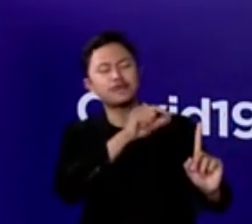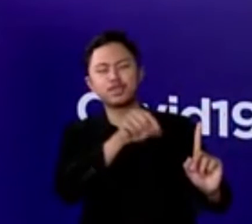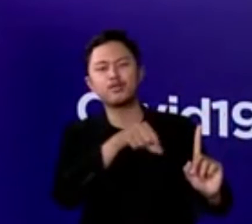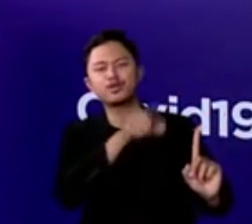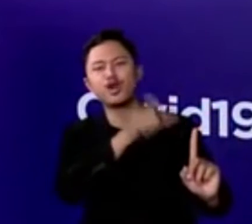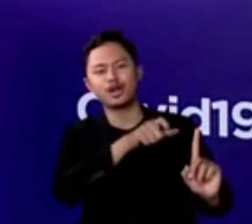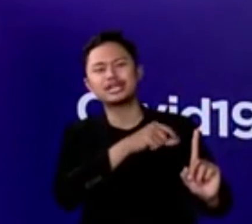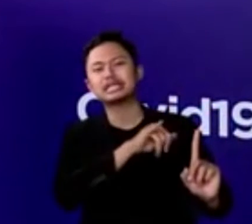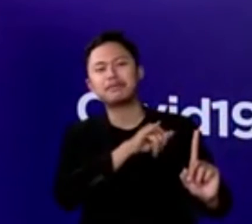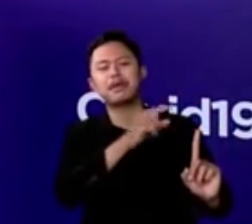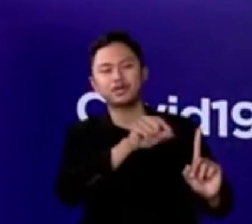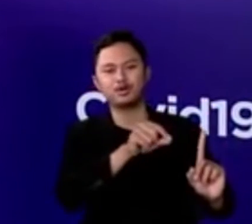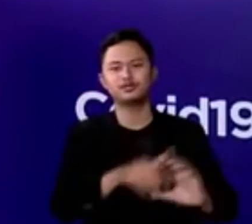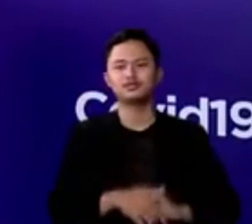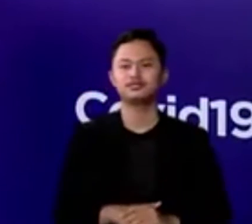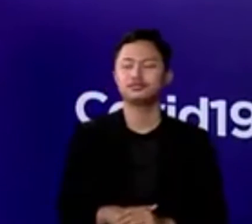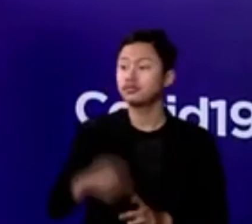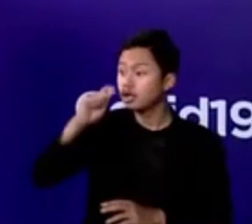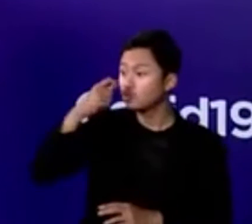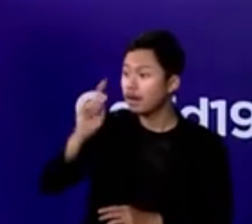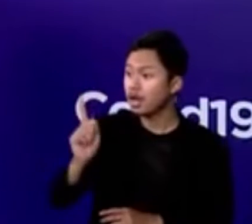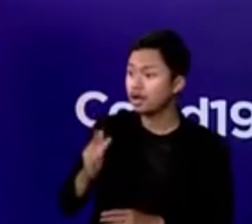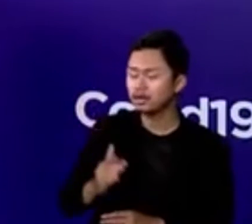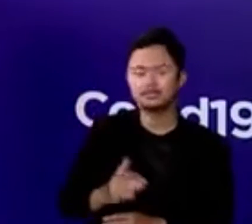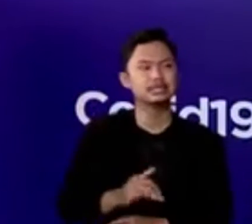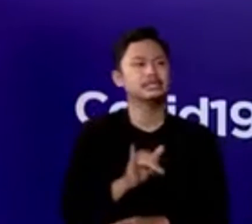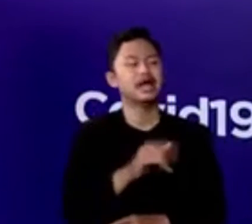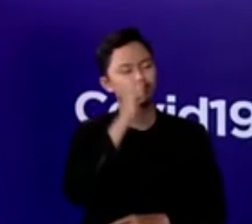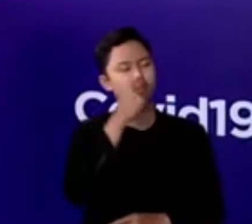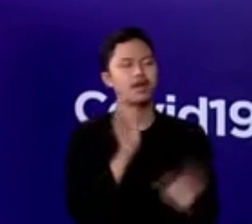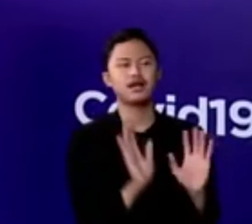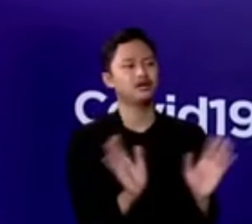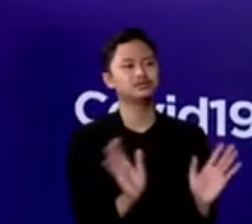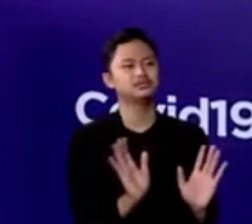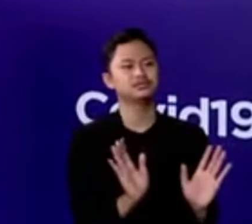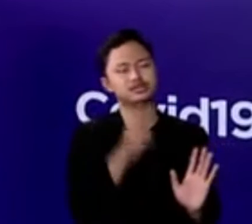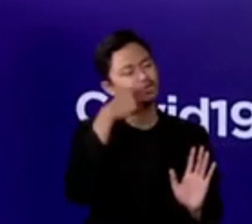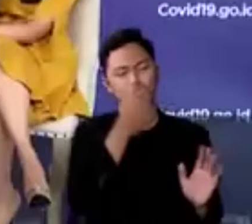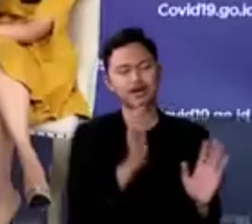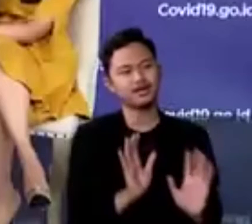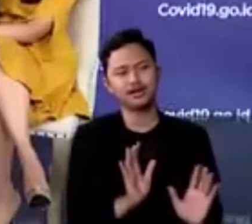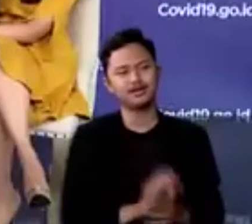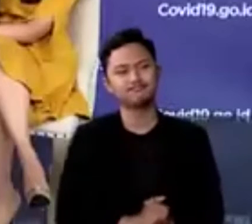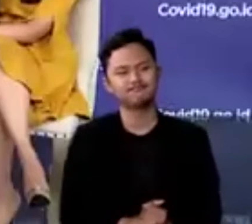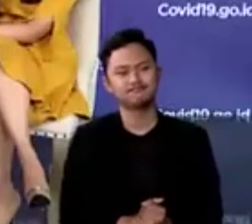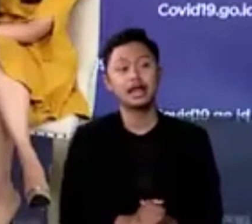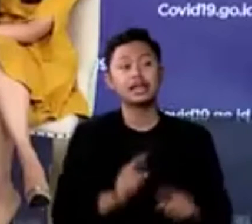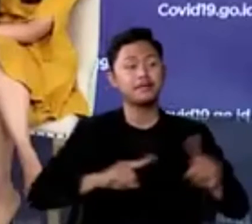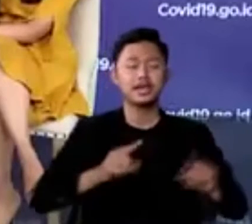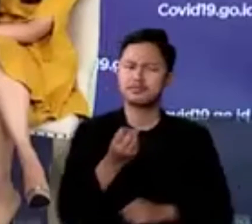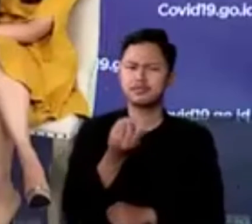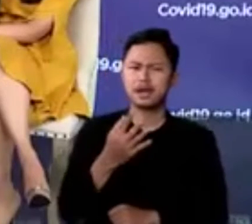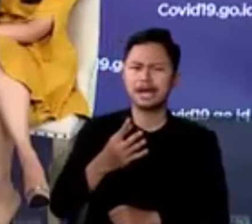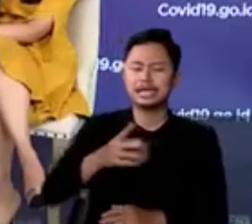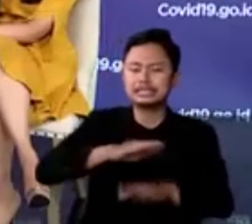pada umumnya gitu kado shop antigen gitu masih nah slop antigen enggak yaitu genjotan tinggi enggak tapi ada beberapa